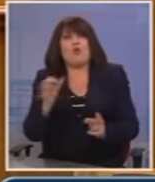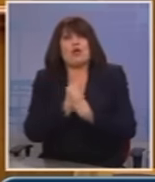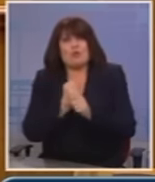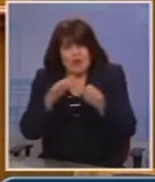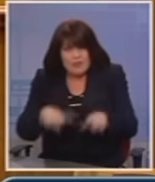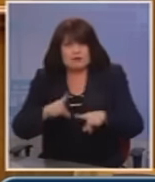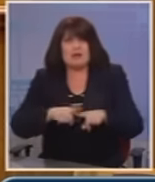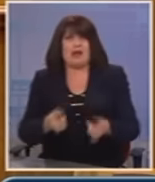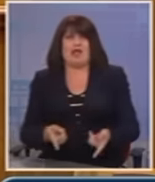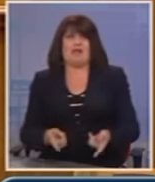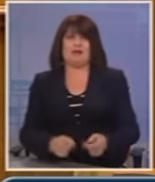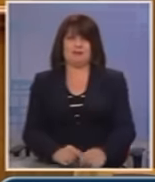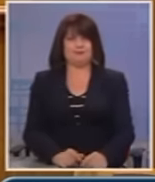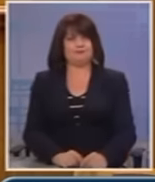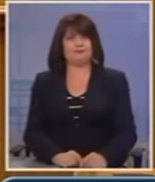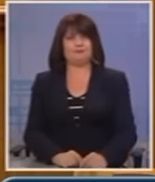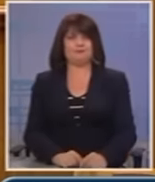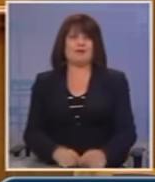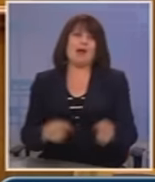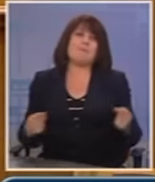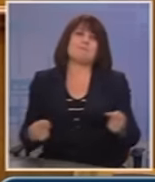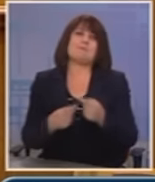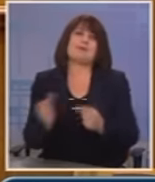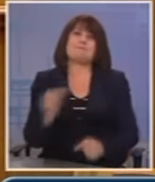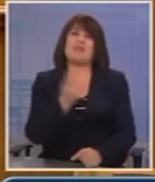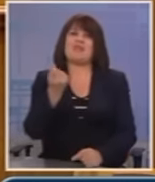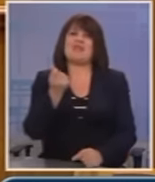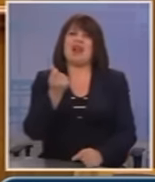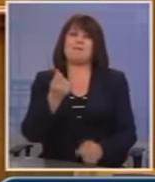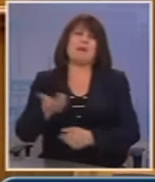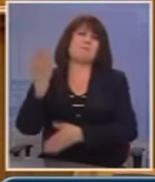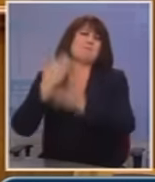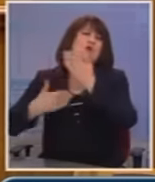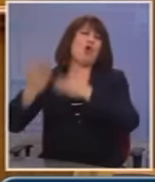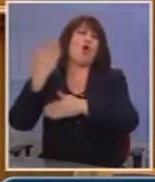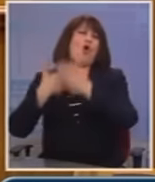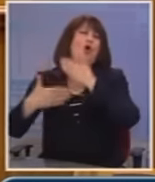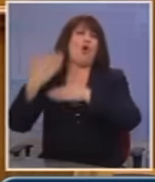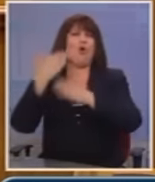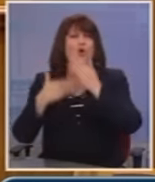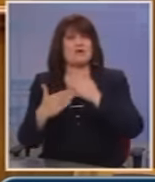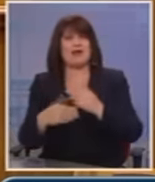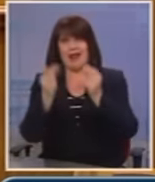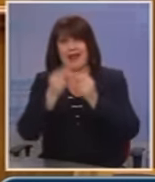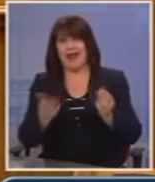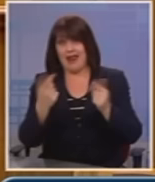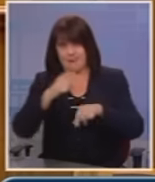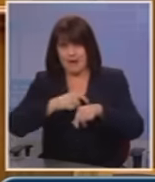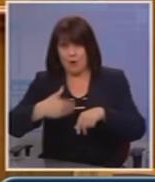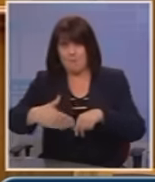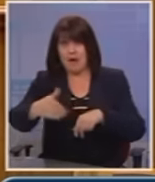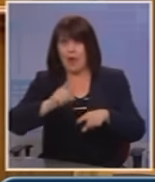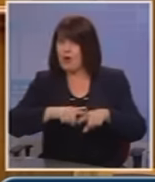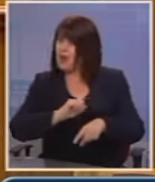τους. Η ρήξη και η επιστροφή στη δραχμή είναι οπισθοδρόμηση δεκαετιών. Δεν είναι λύση για το παρόν και το μέλλον